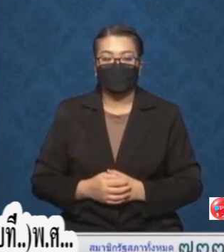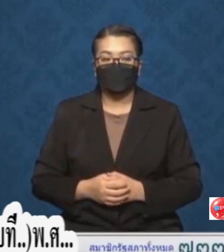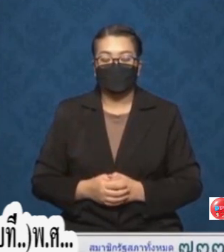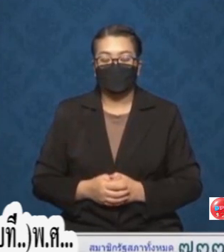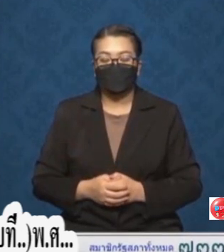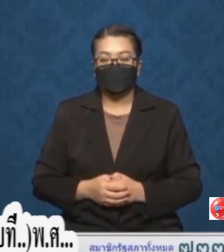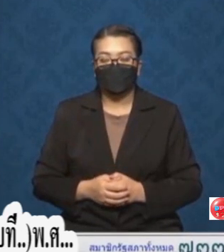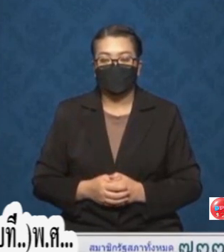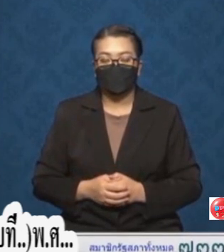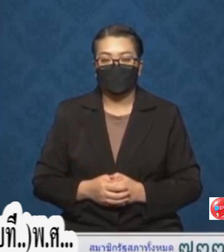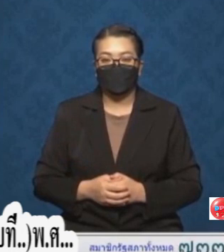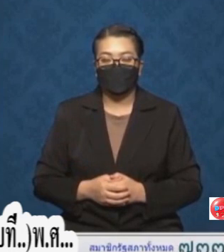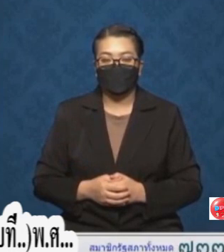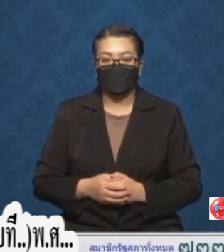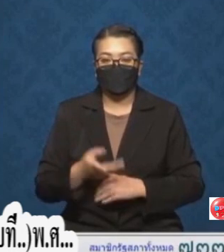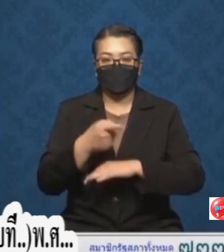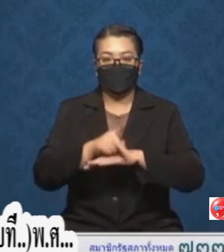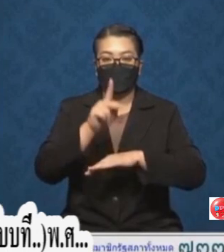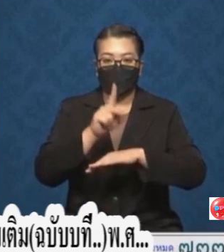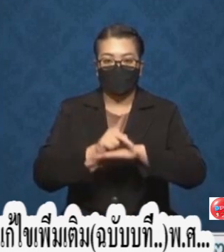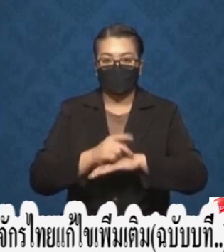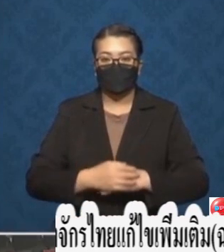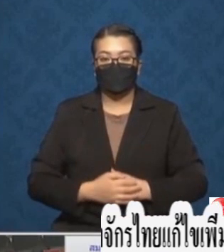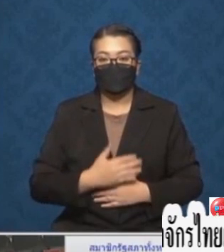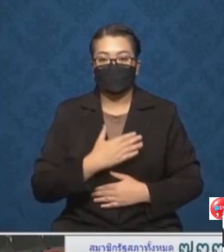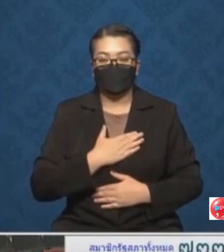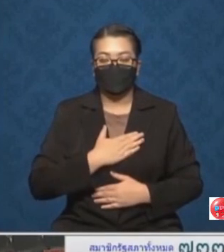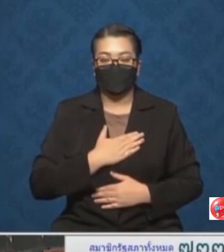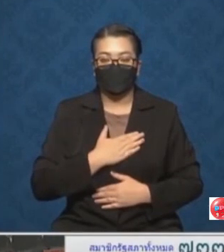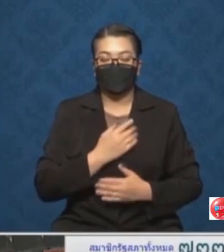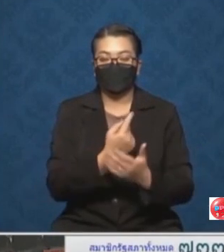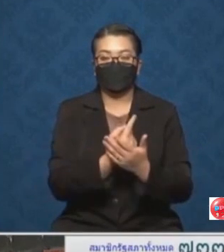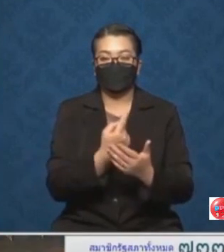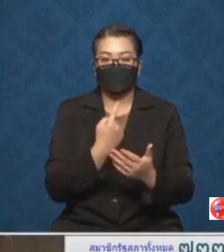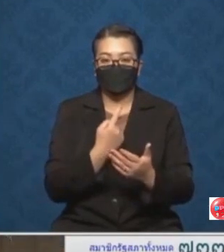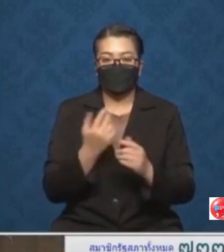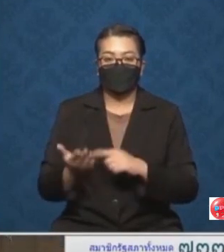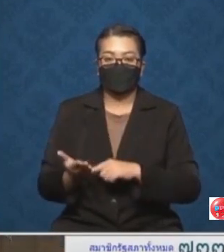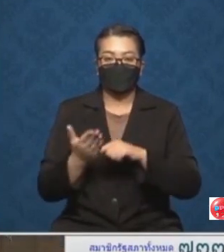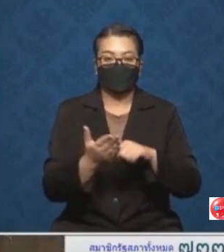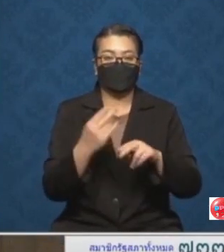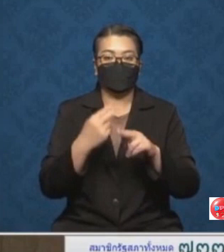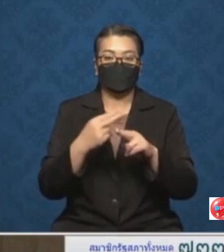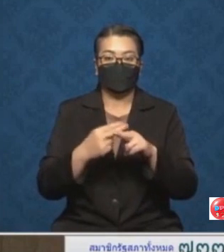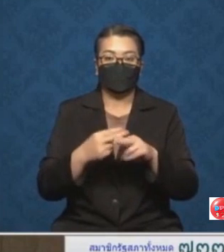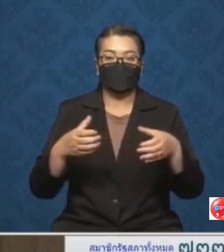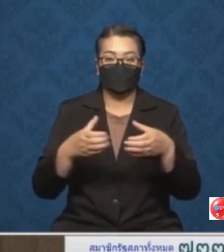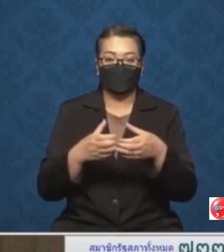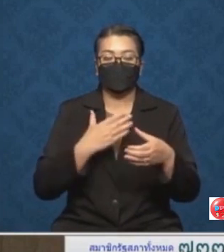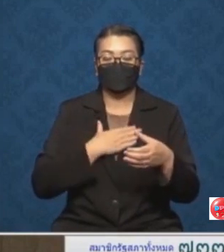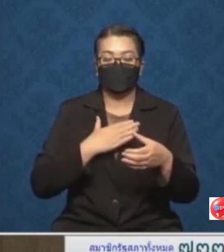เรียนท่านประธานสภาที่เคารพผมนายสมมุติเป็นจรัฐพรรคประชาชาติจังหวัดปัตต